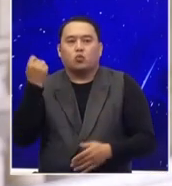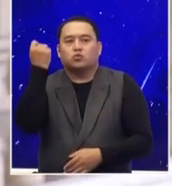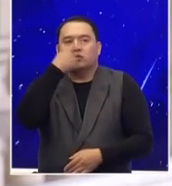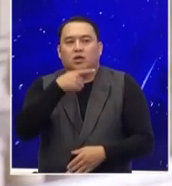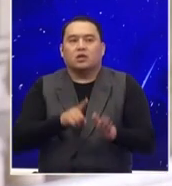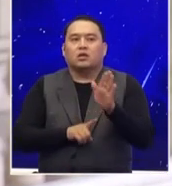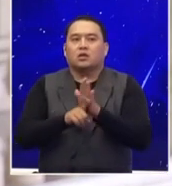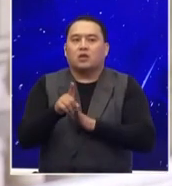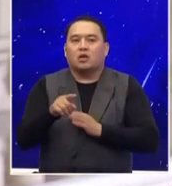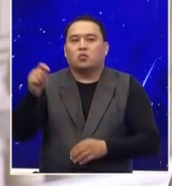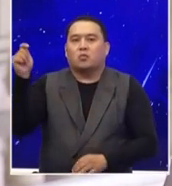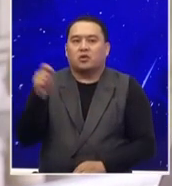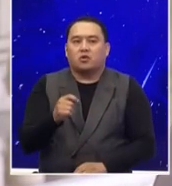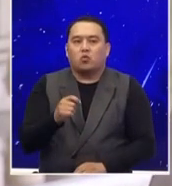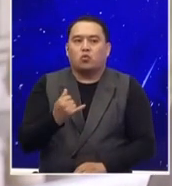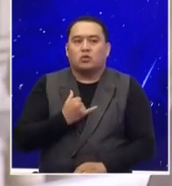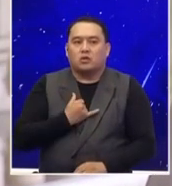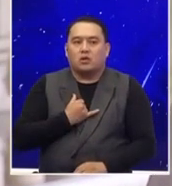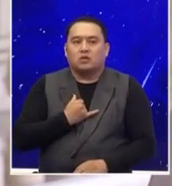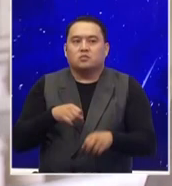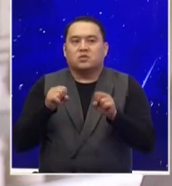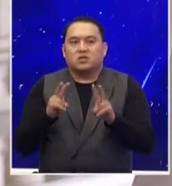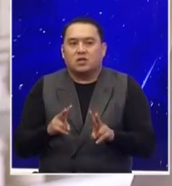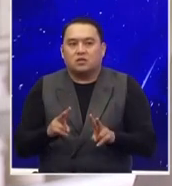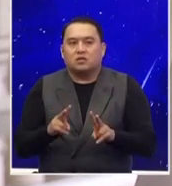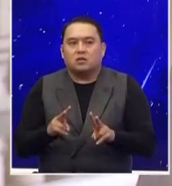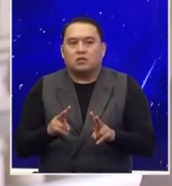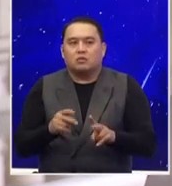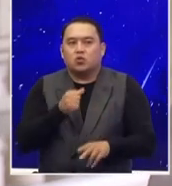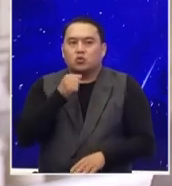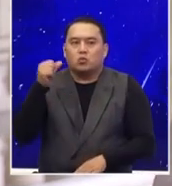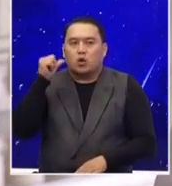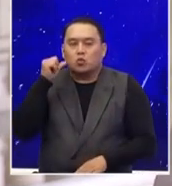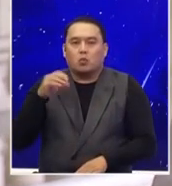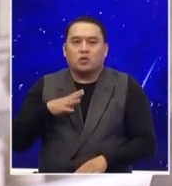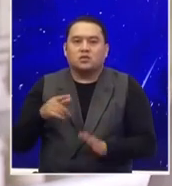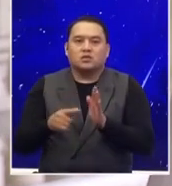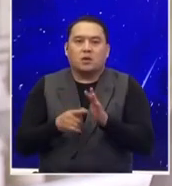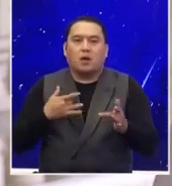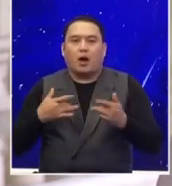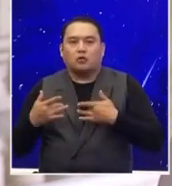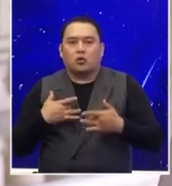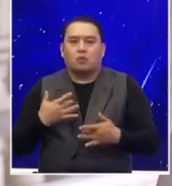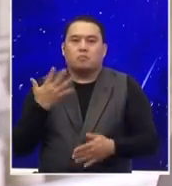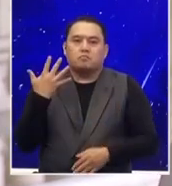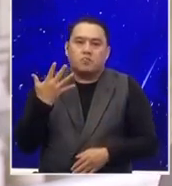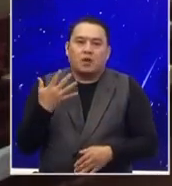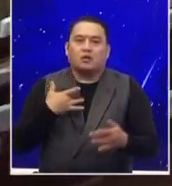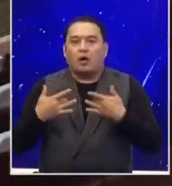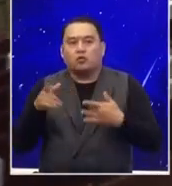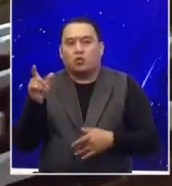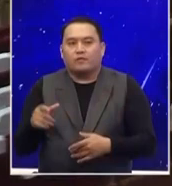уже начали тянуться. У нас определенный штат есть, допустим, в том году, если 7 актеров, в этом году 5 актеров